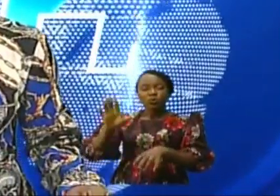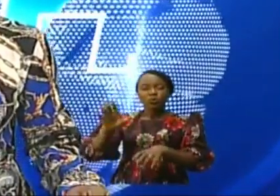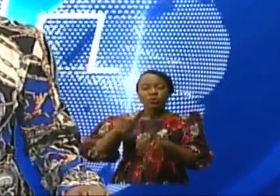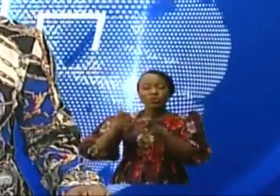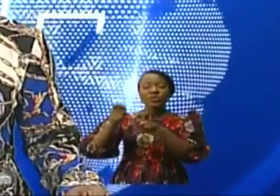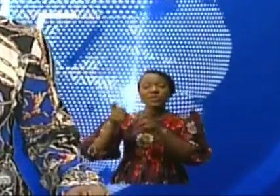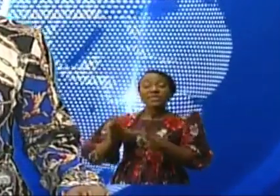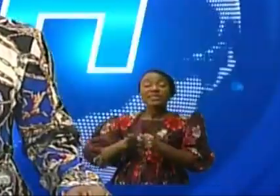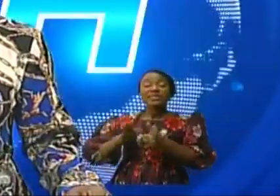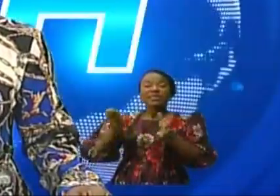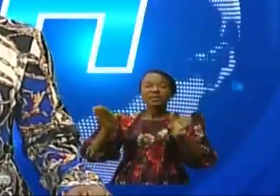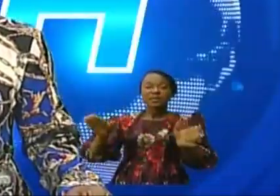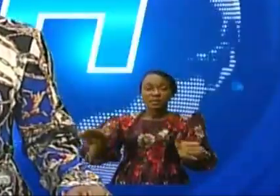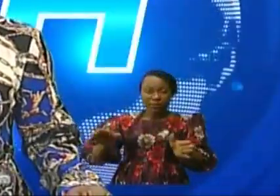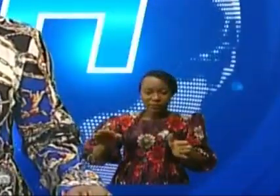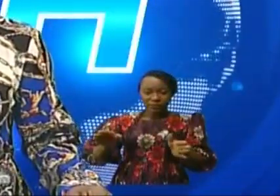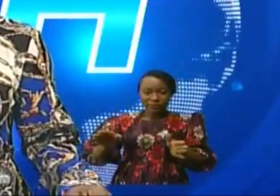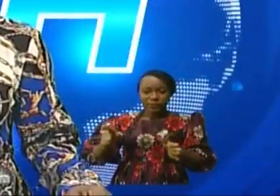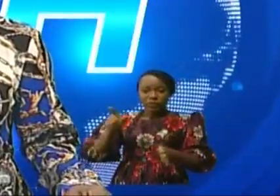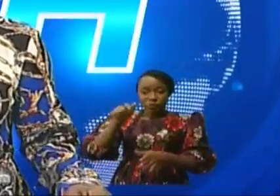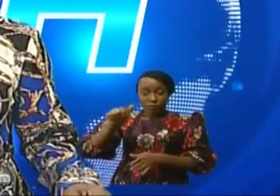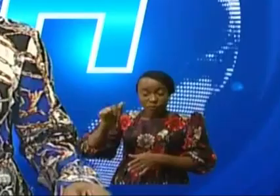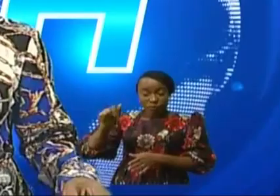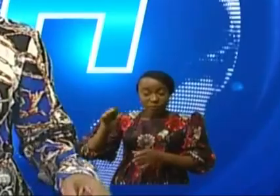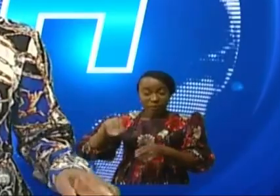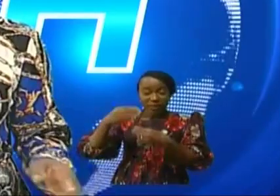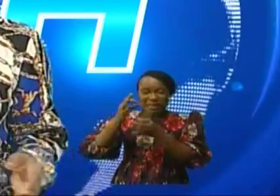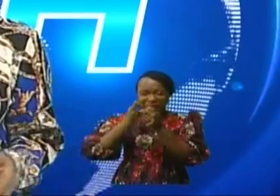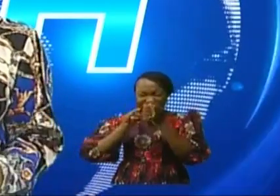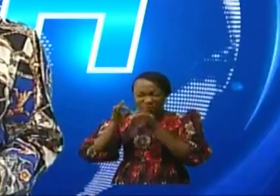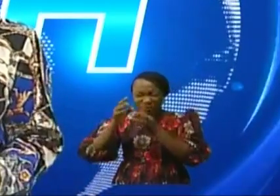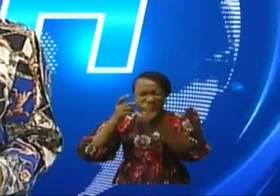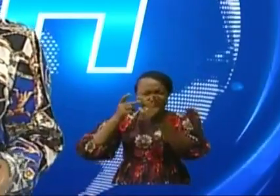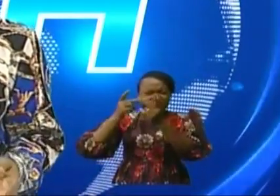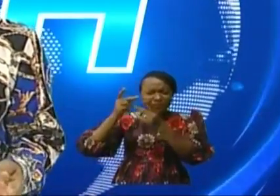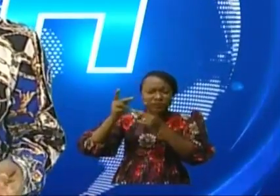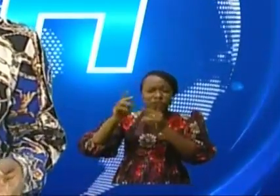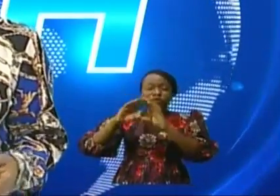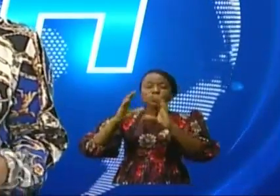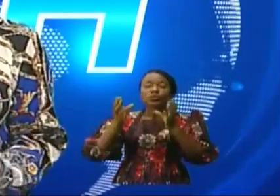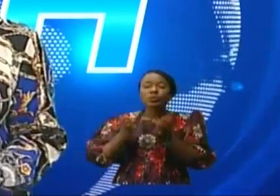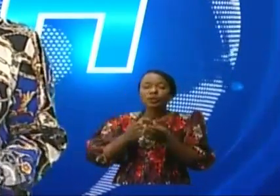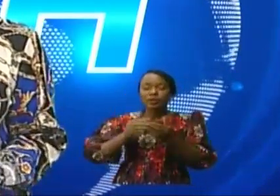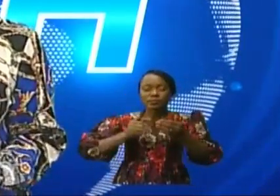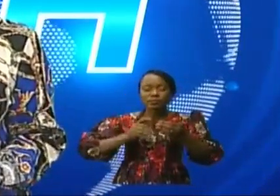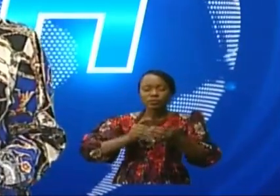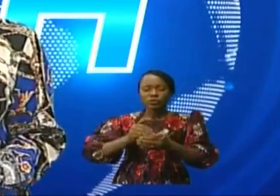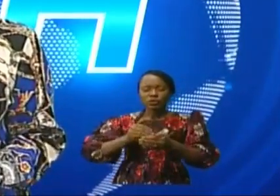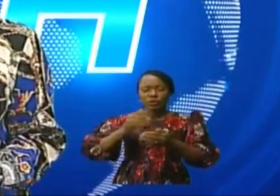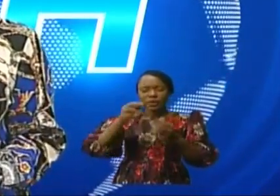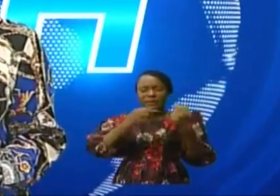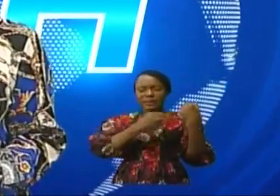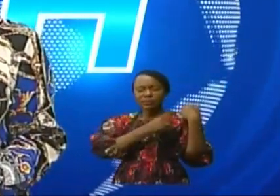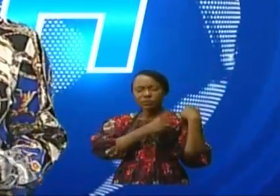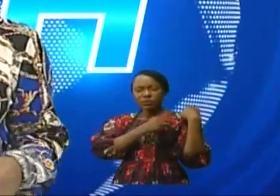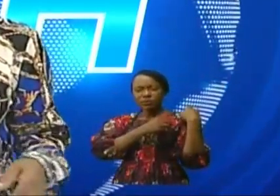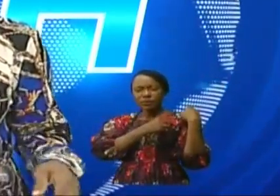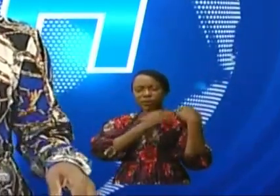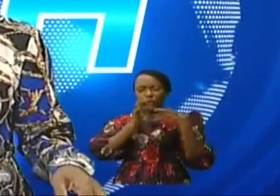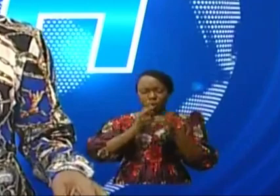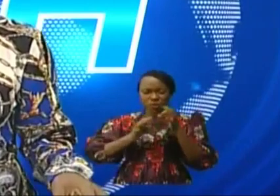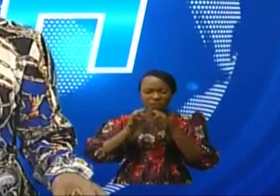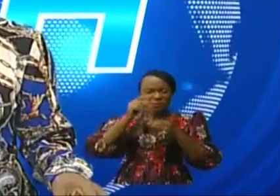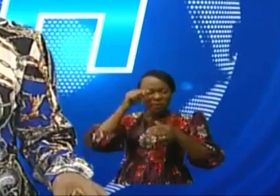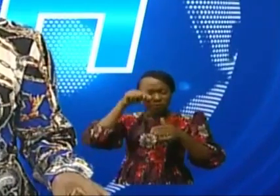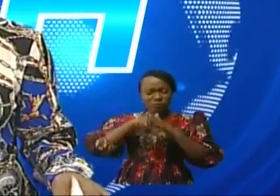Jacques Loutaladio a donné la vision globale axée autour d'une approche d'écoute et de responsabilisation. Notre précision